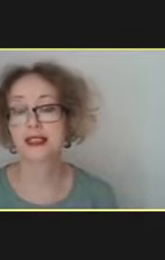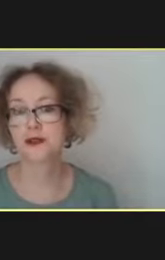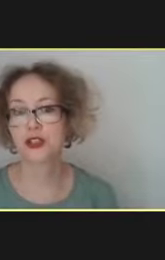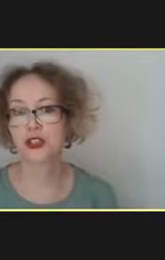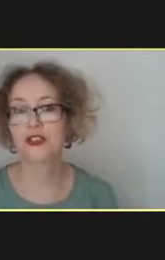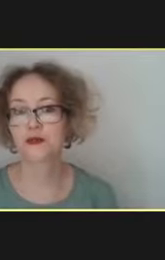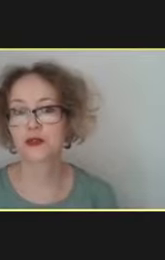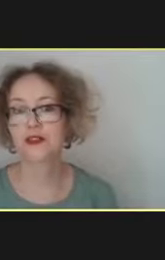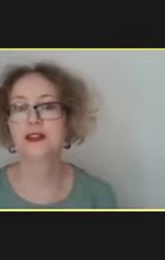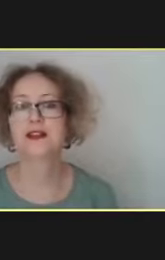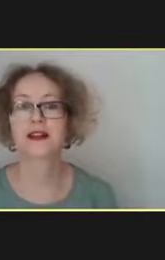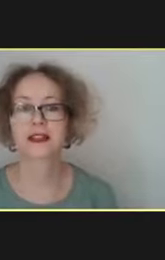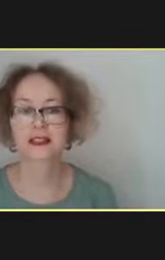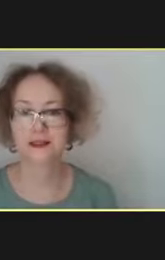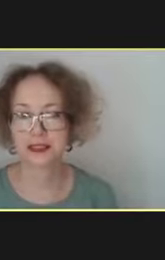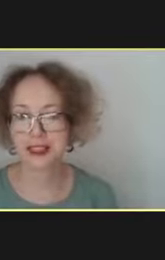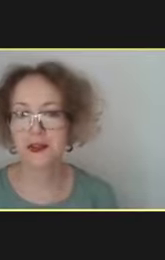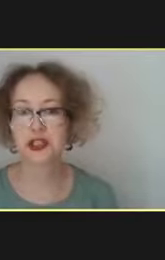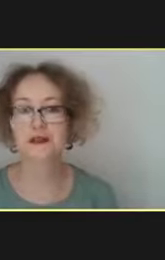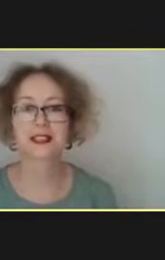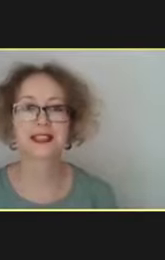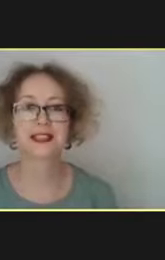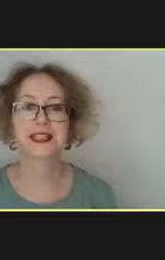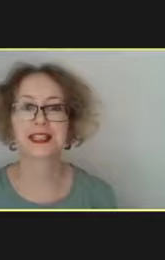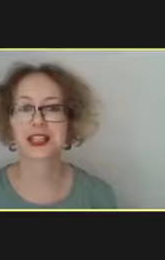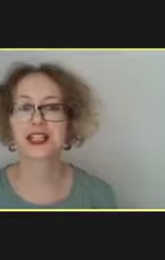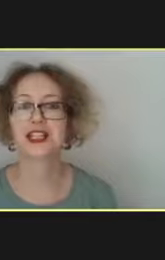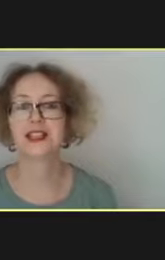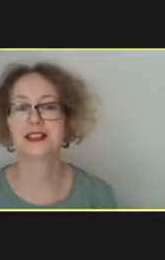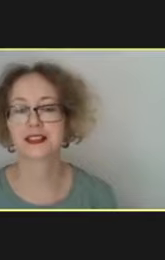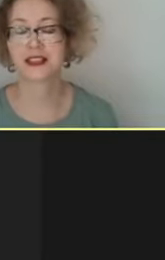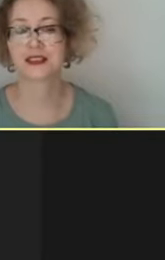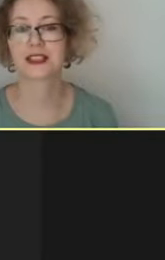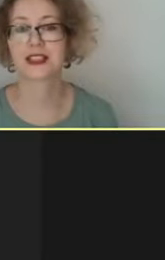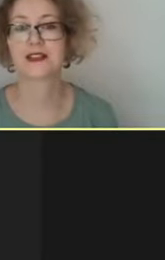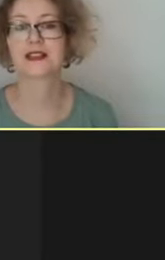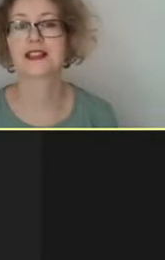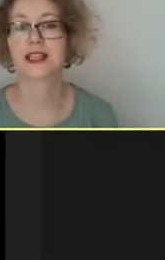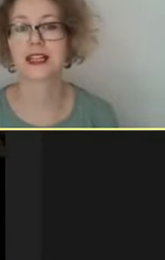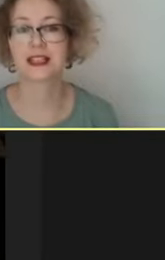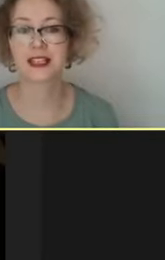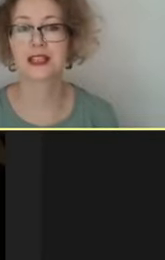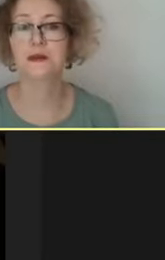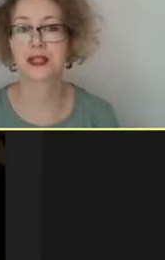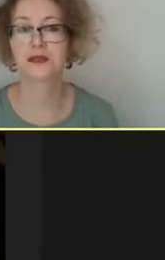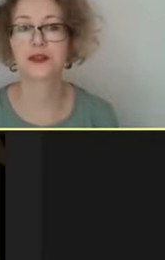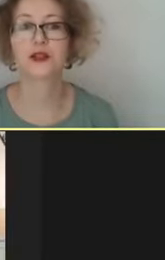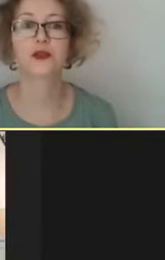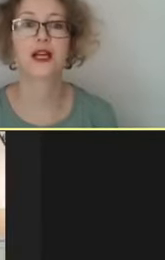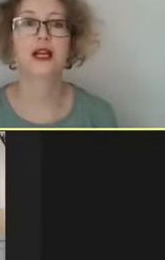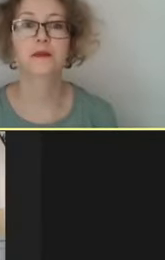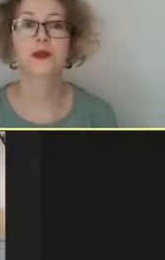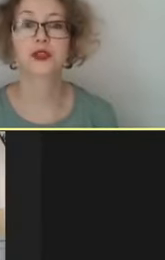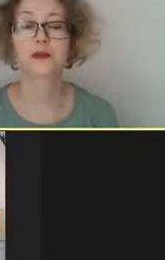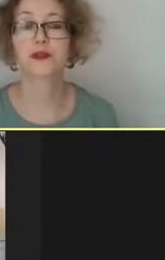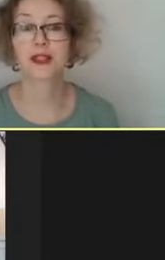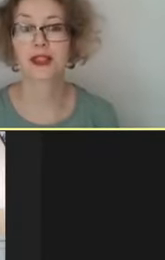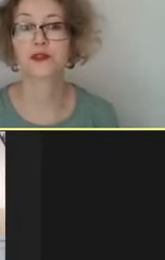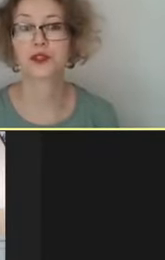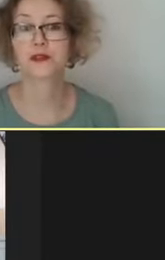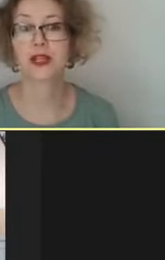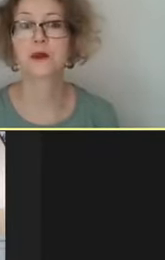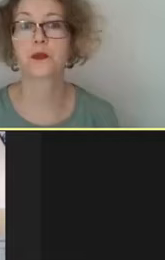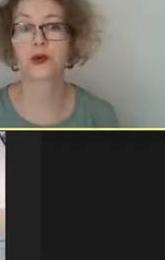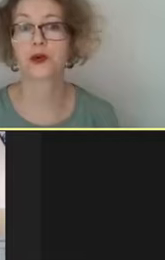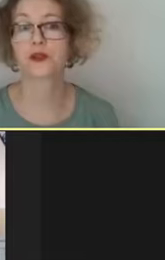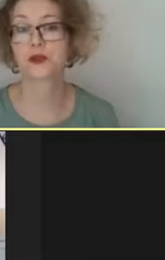а сегодня в следующее воскресенье и через, соответственно, 3 недели, 5 июля, мы будем говорить